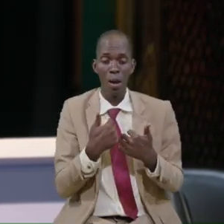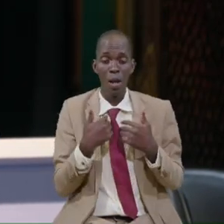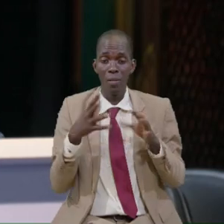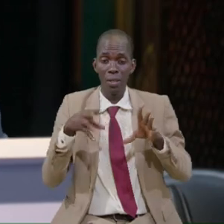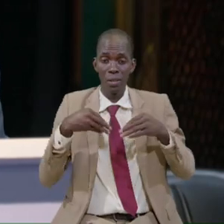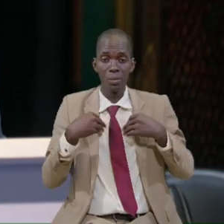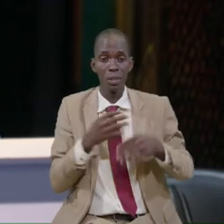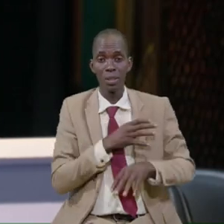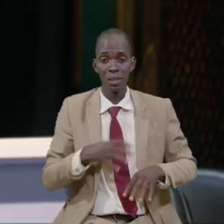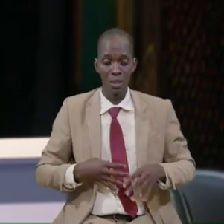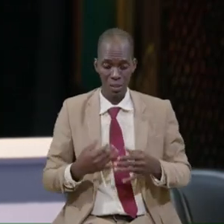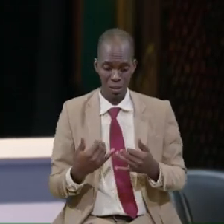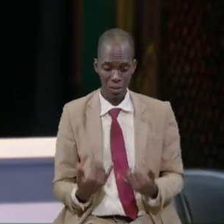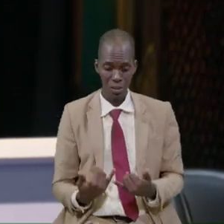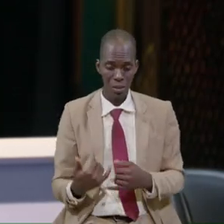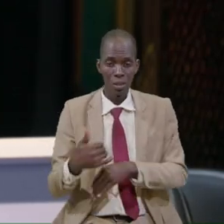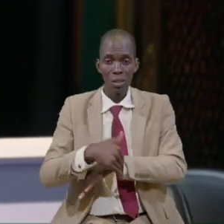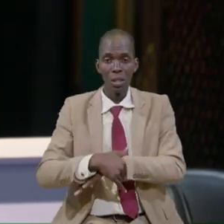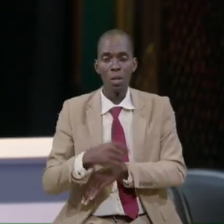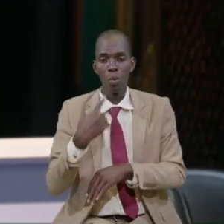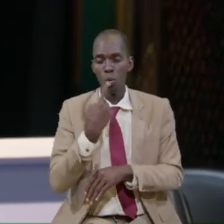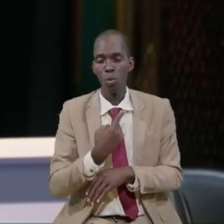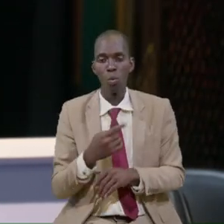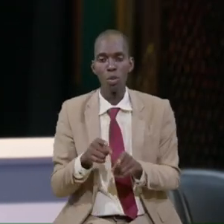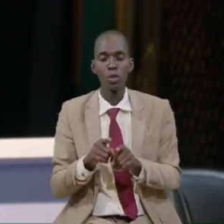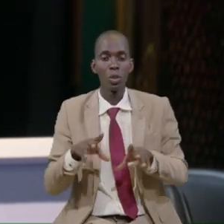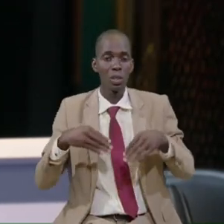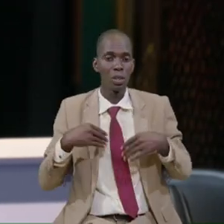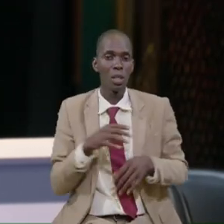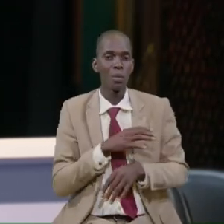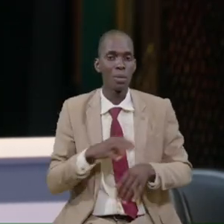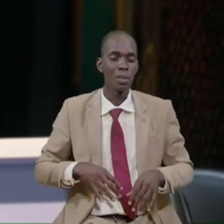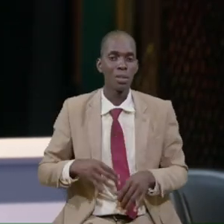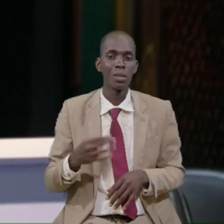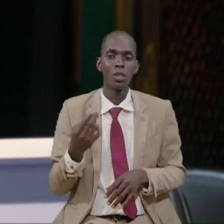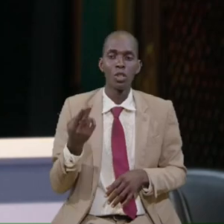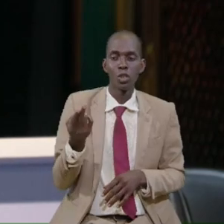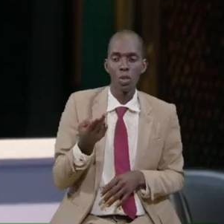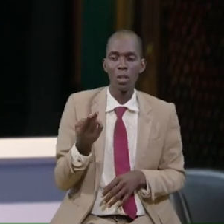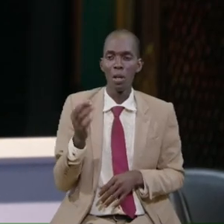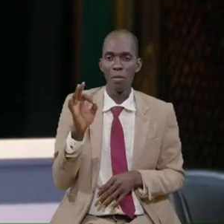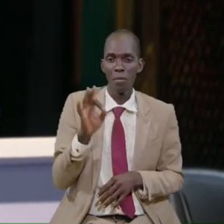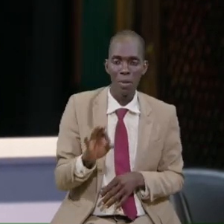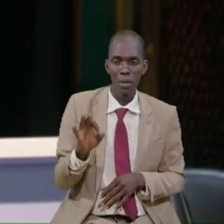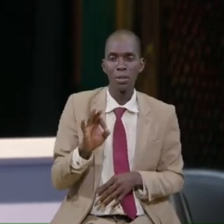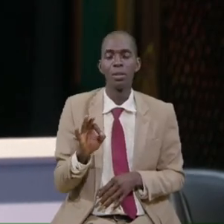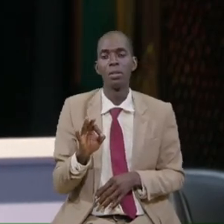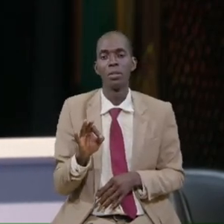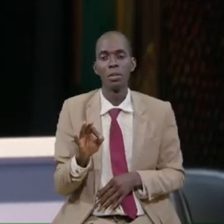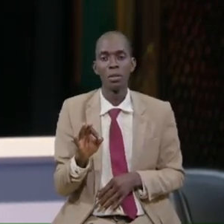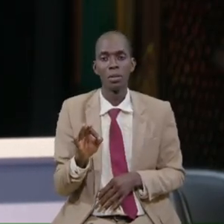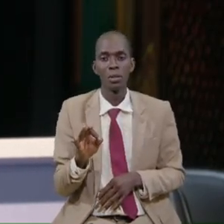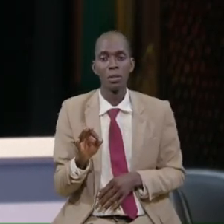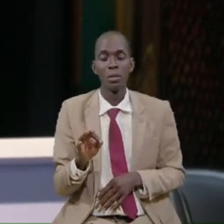ont donné leur vie au Seigneur aujourd'hui et ceux qui l'ont fait hier et